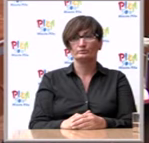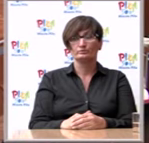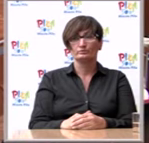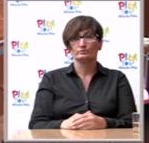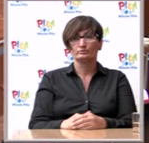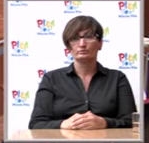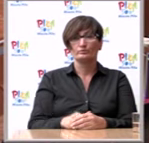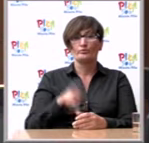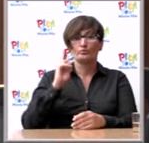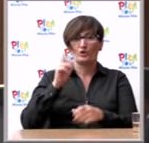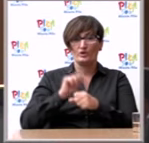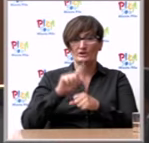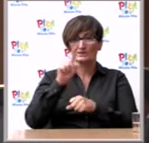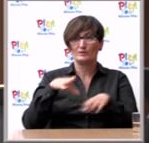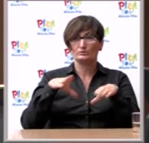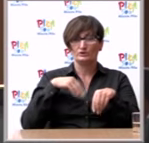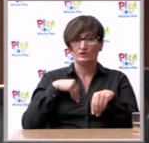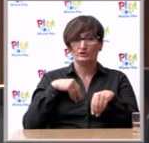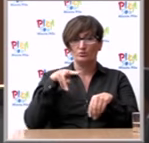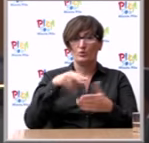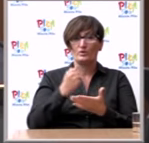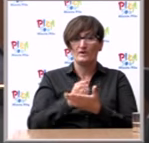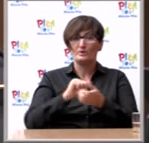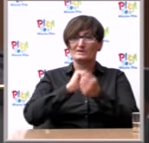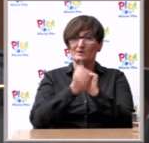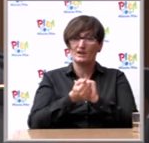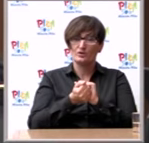Kto z pań i panów radnych jest za przyjęciem uchwały zmieniającej uchwałę